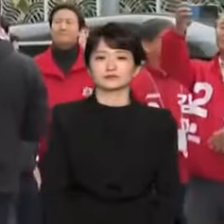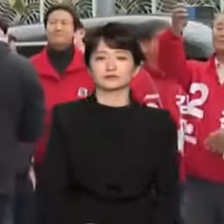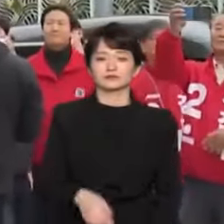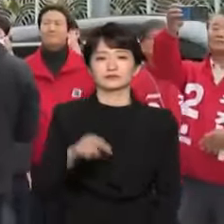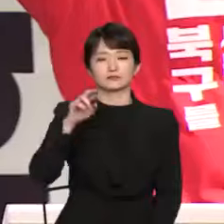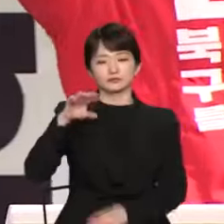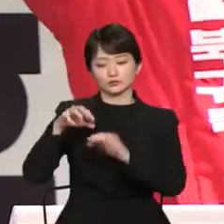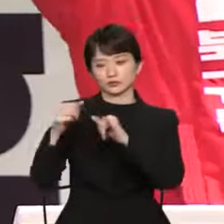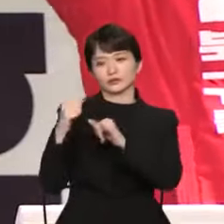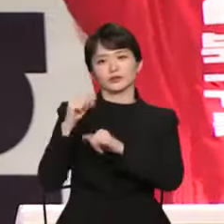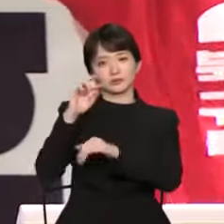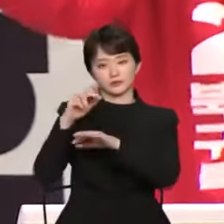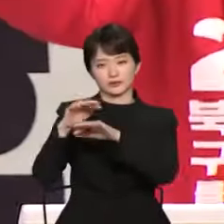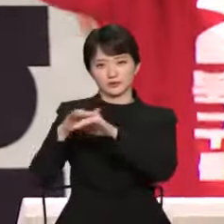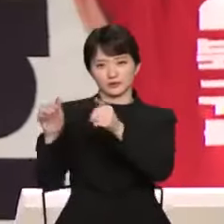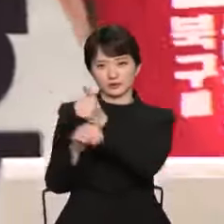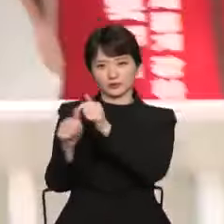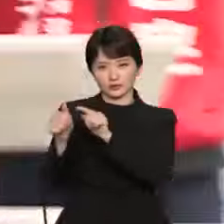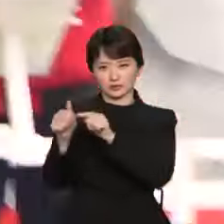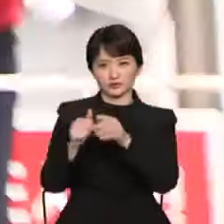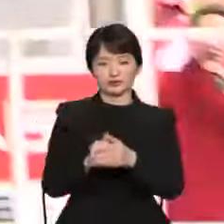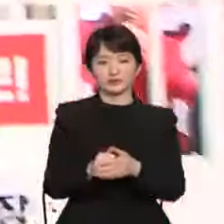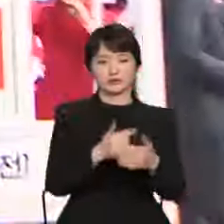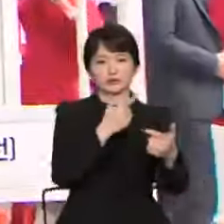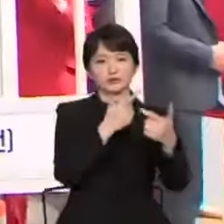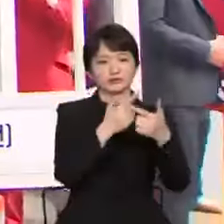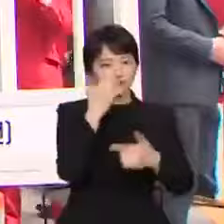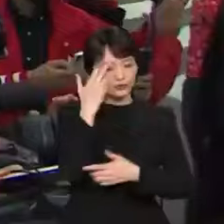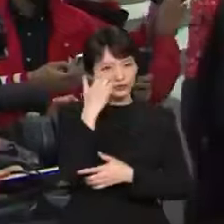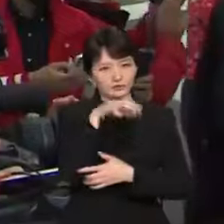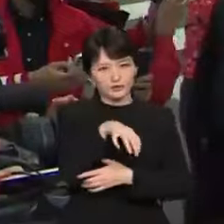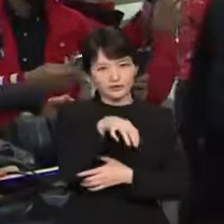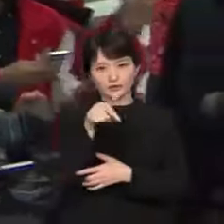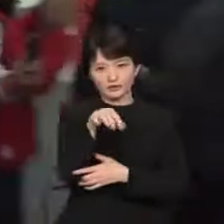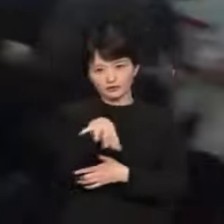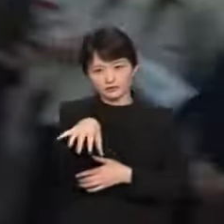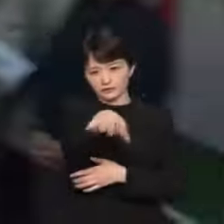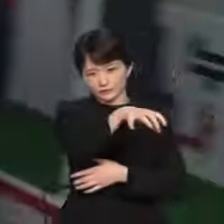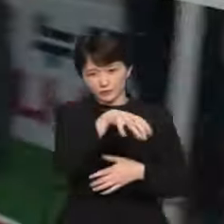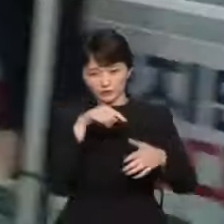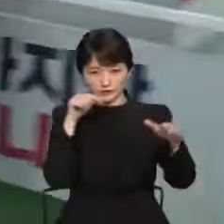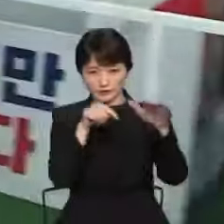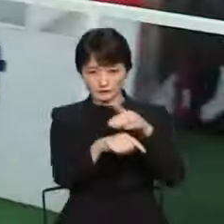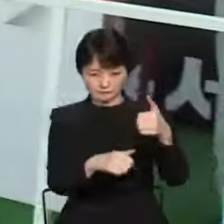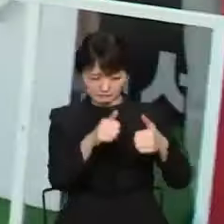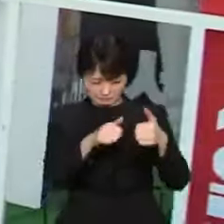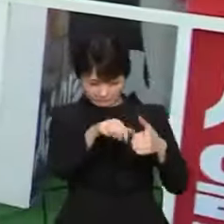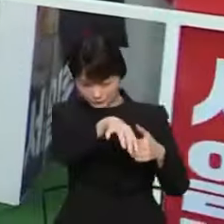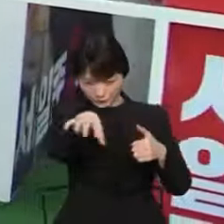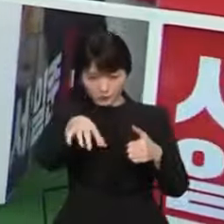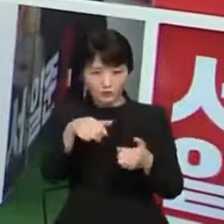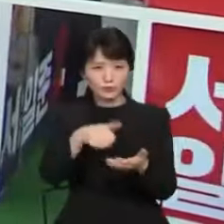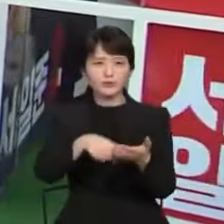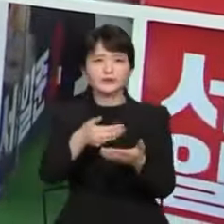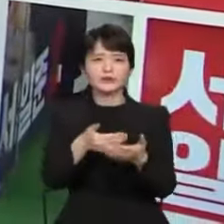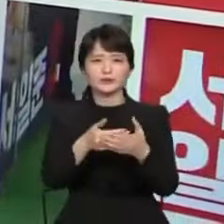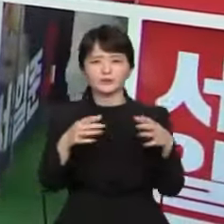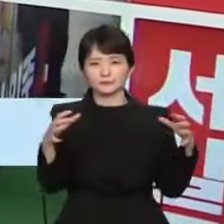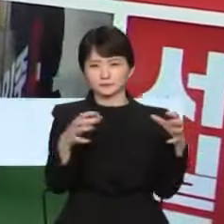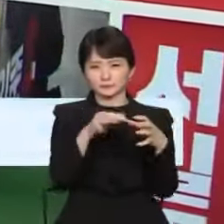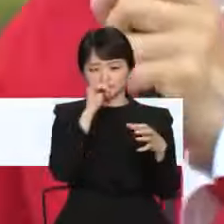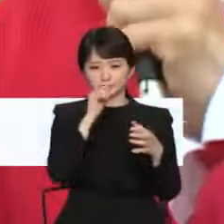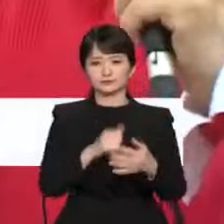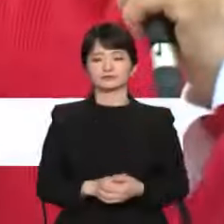한동훈 국민의힘 비대위원장은 부산, 울산, 경남의 격전지를 잇따라 찾아 보수층 결집에 나섰습니다. 한 위원장은